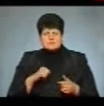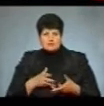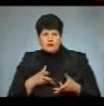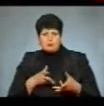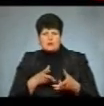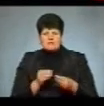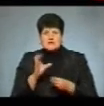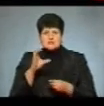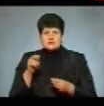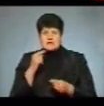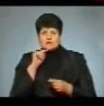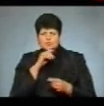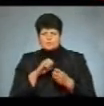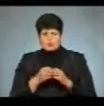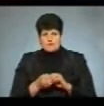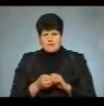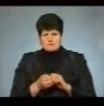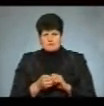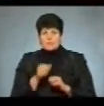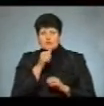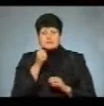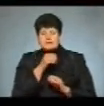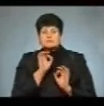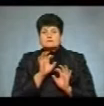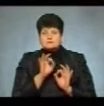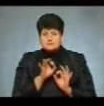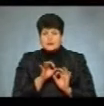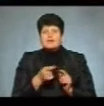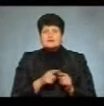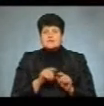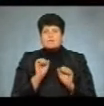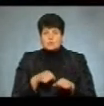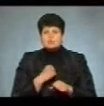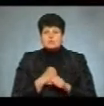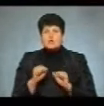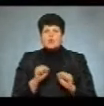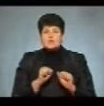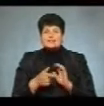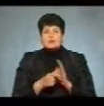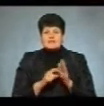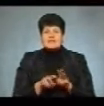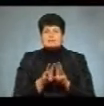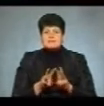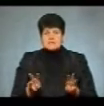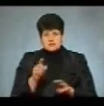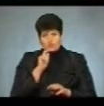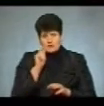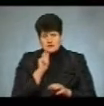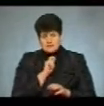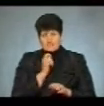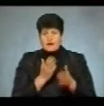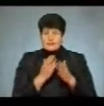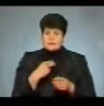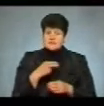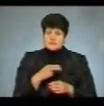на соціально-економічні проблеми. По секрету скажу, це все може робити уряд, тобто Кабінет міністрів України. Проте